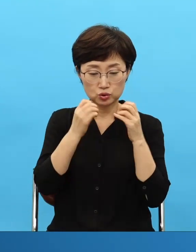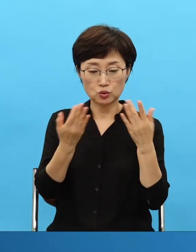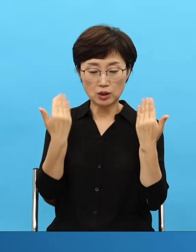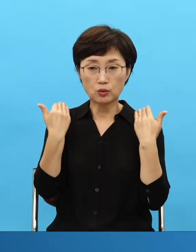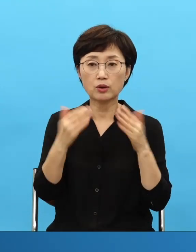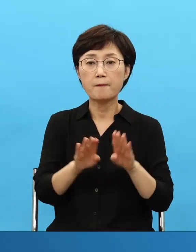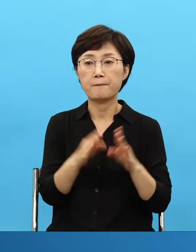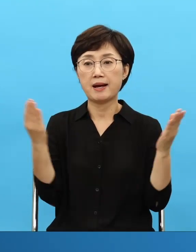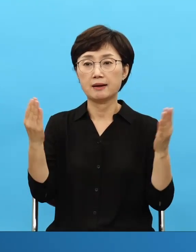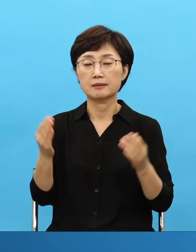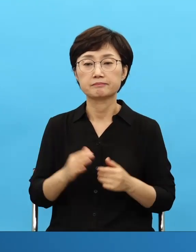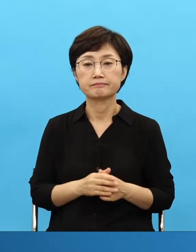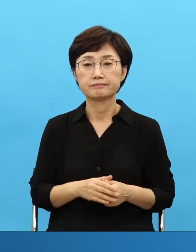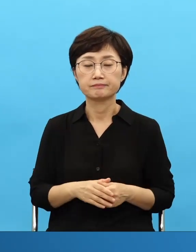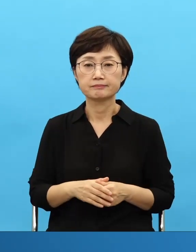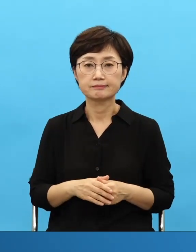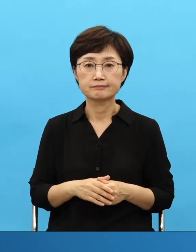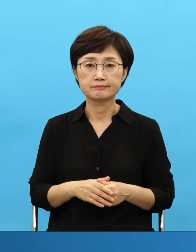일제히 개강합니다.